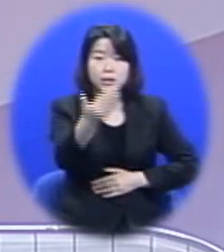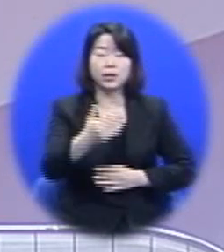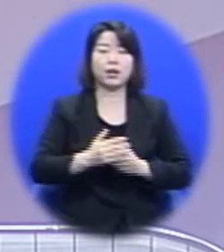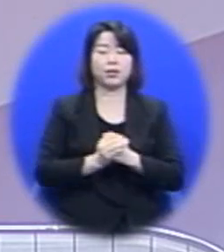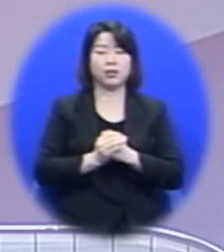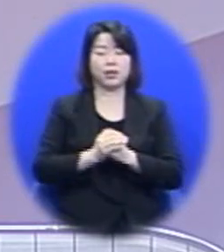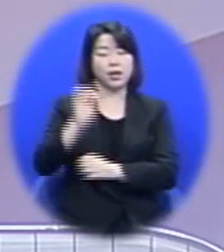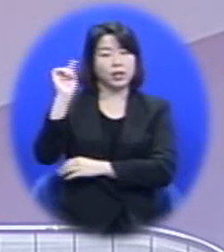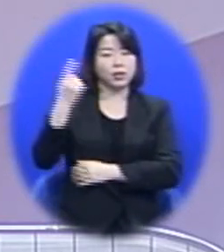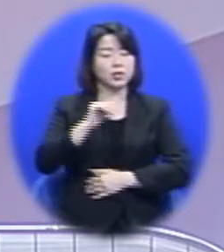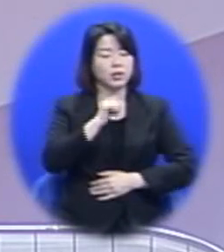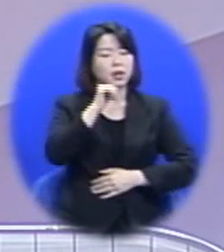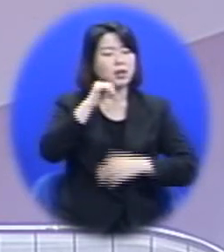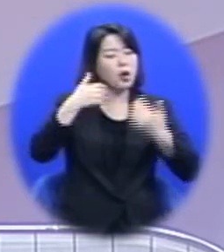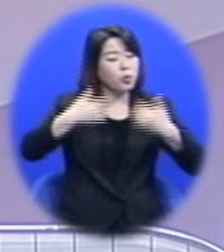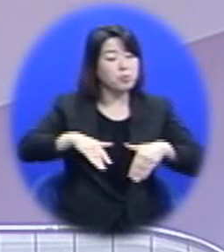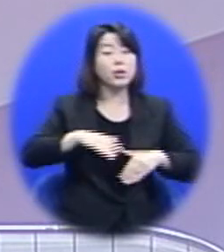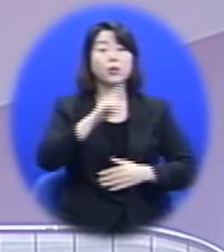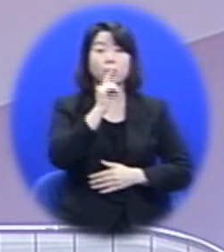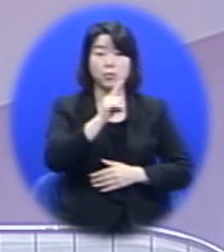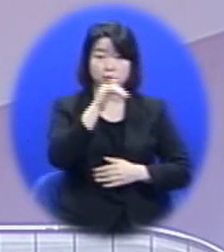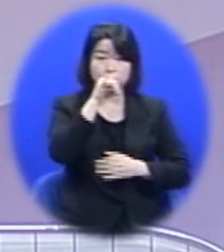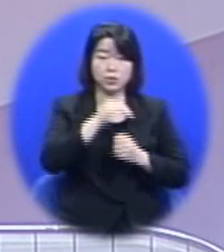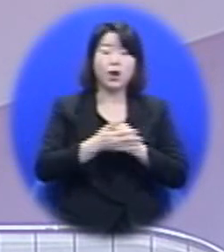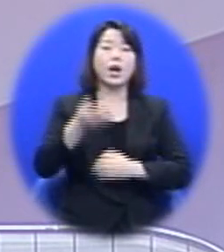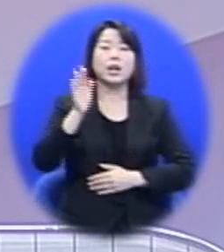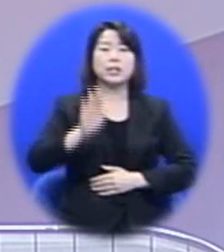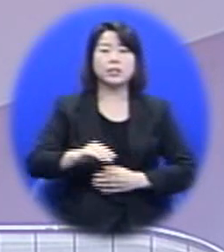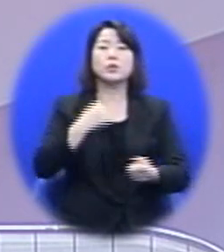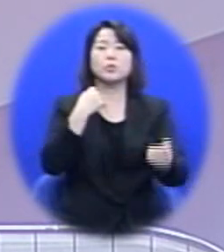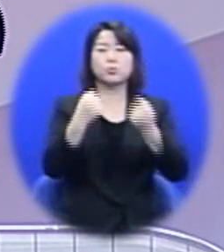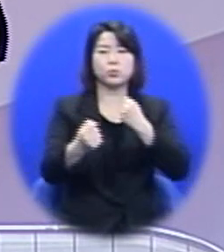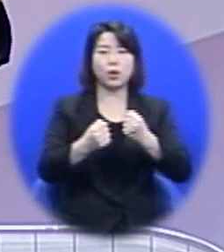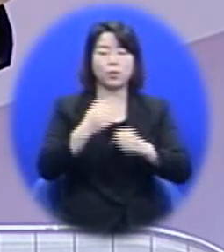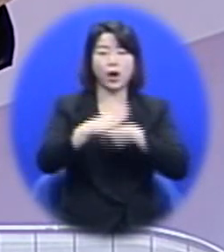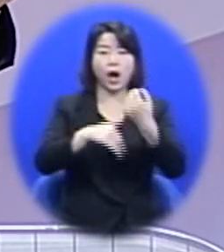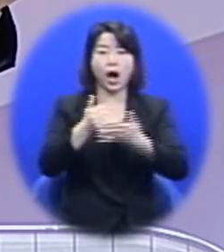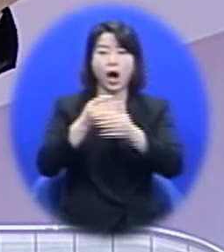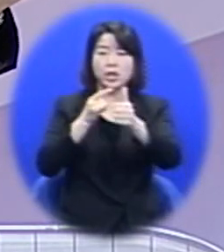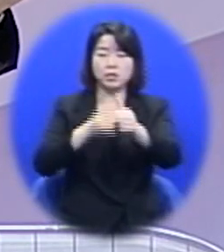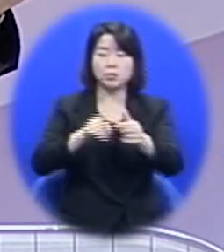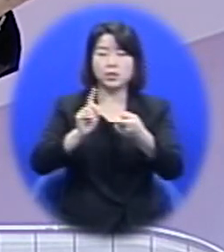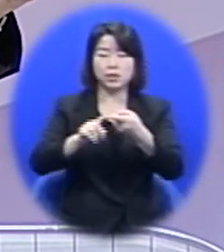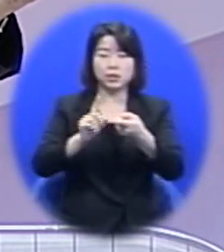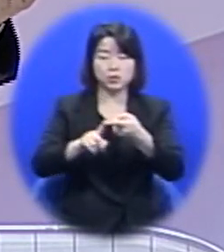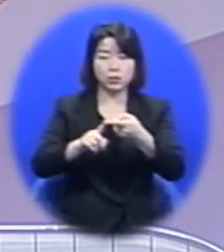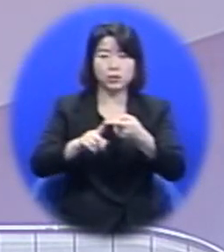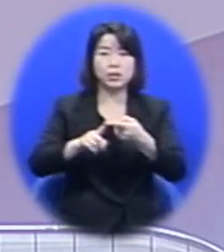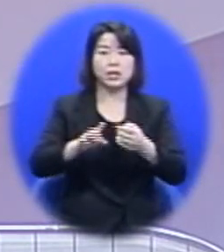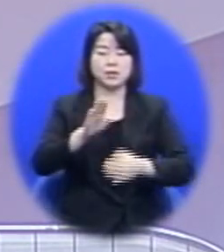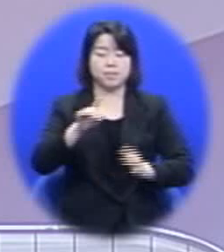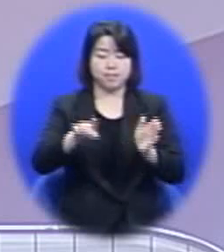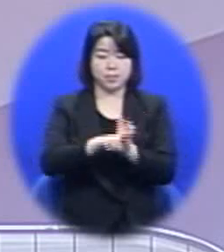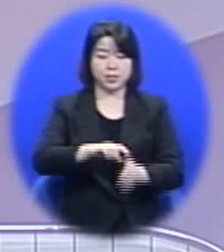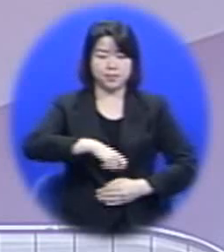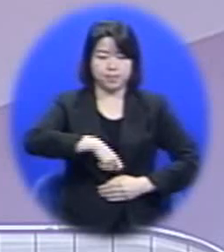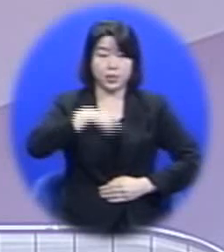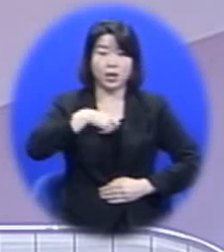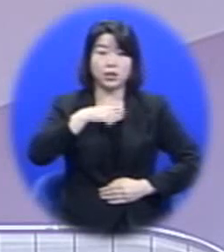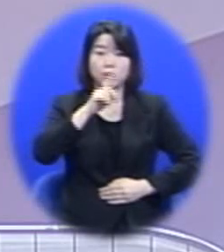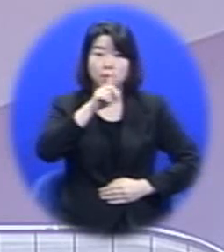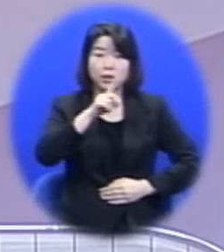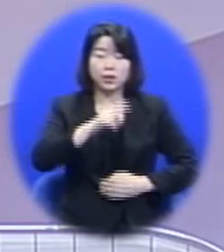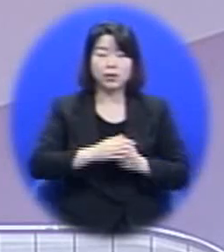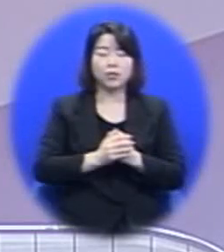가난하고 궁핍하다고 그랬습니다. 그런데 자기는 하나님께 신실하다는 겁니다. 그럼 무슨